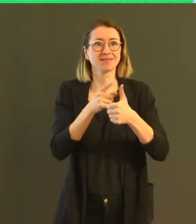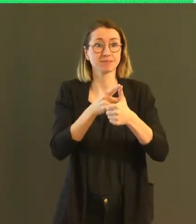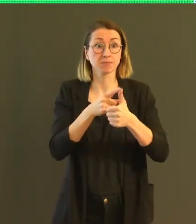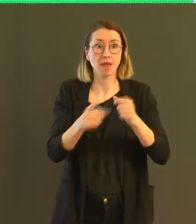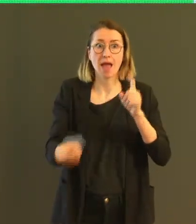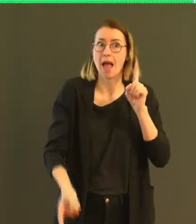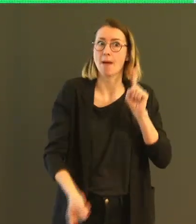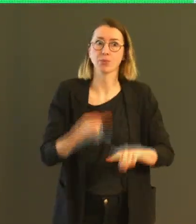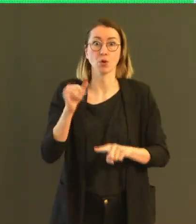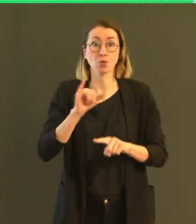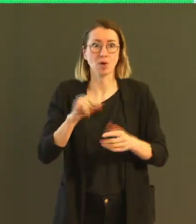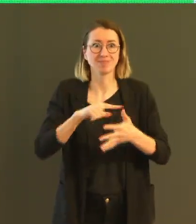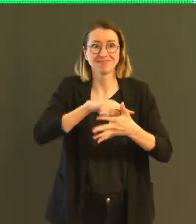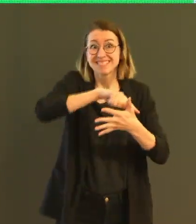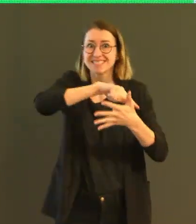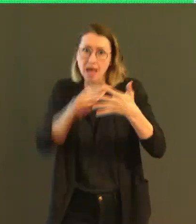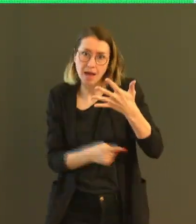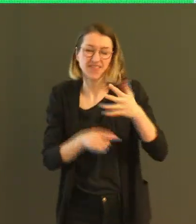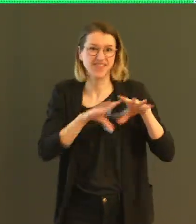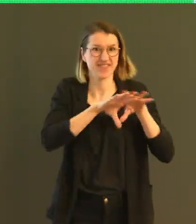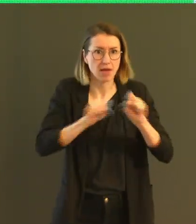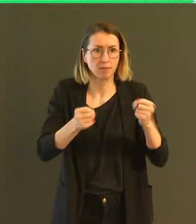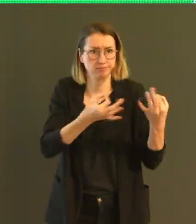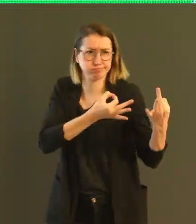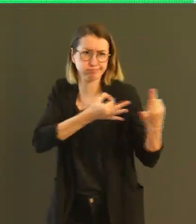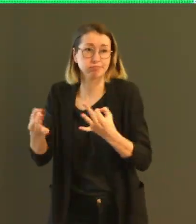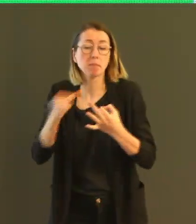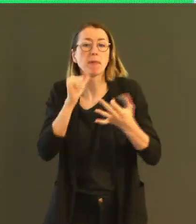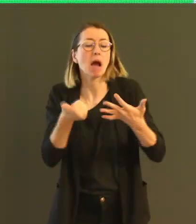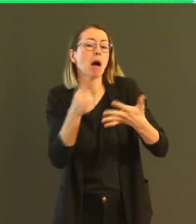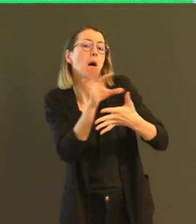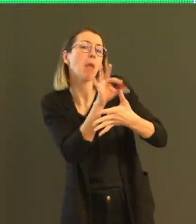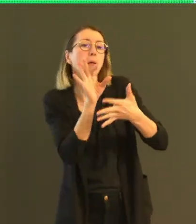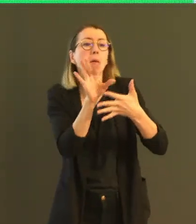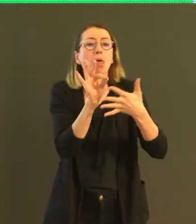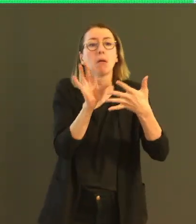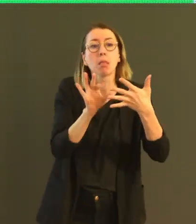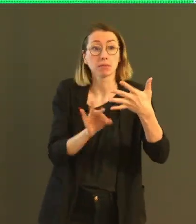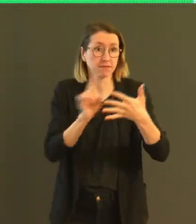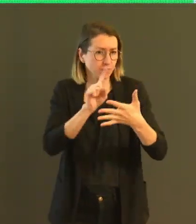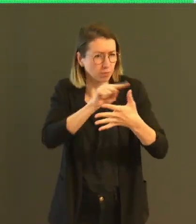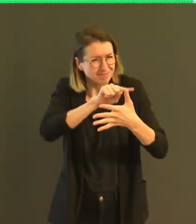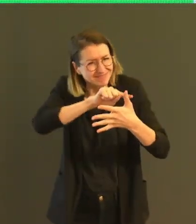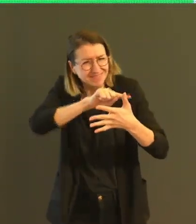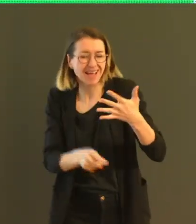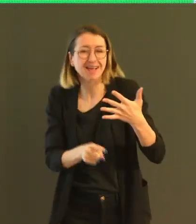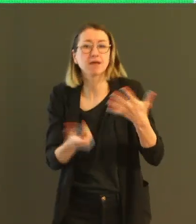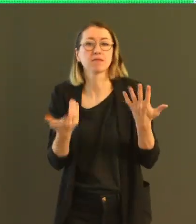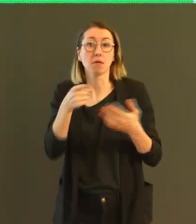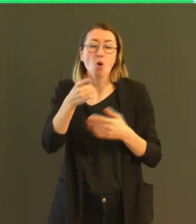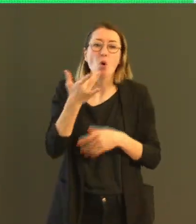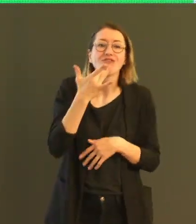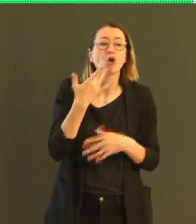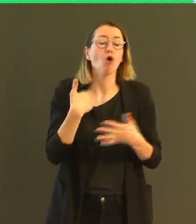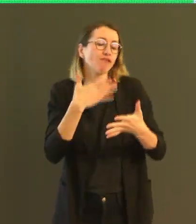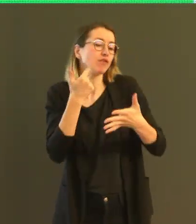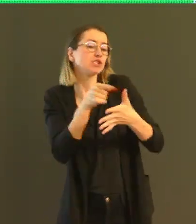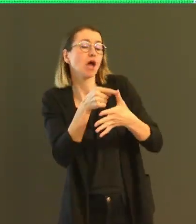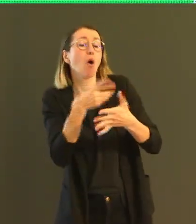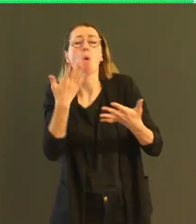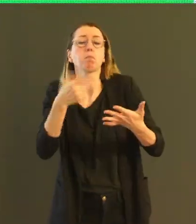menu et vous devez prendre tout le menu vous ne choisissez pas en fonction de vos envies ou des jours d'entrants 2 ou d'en prendre